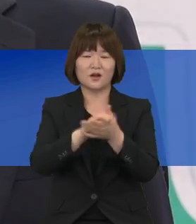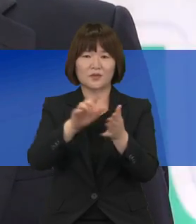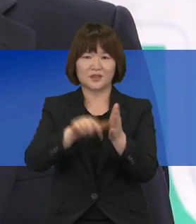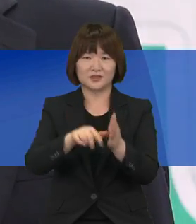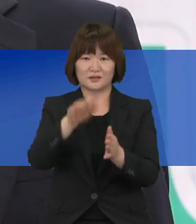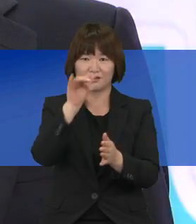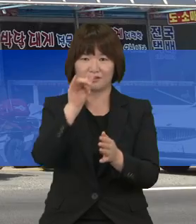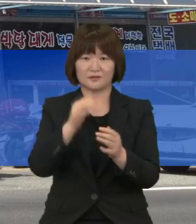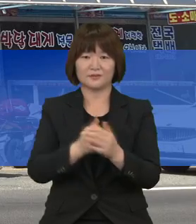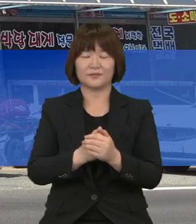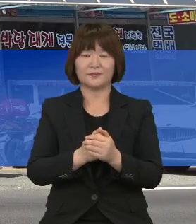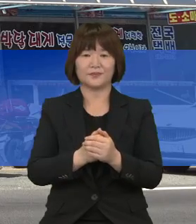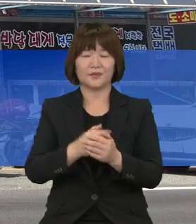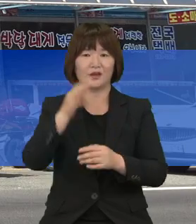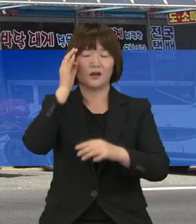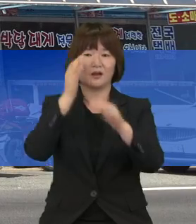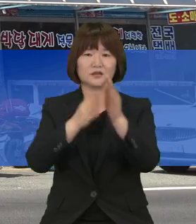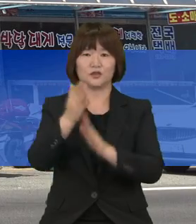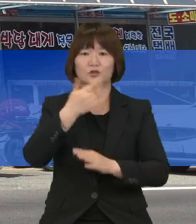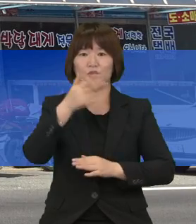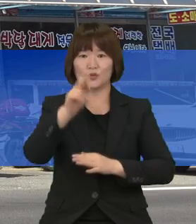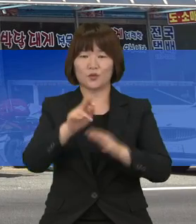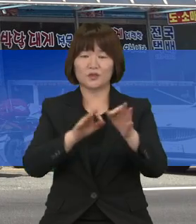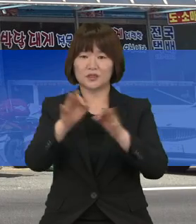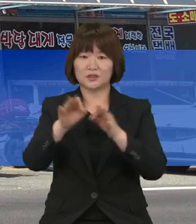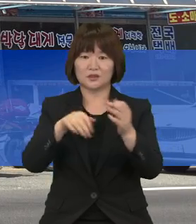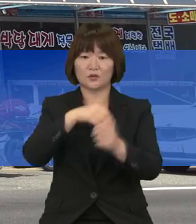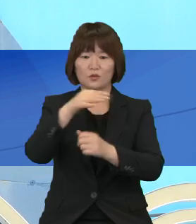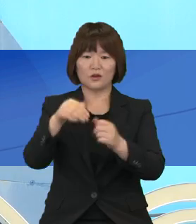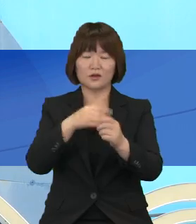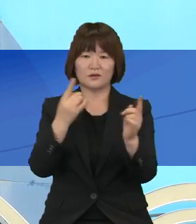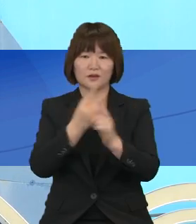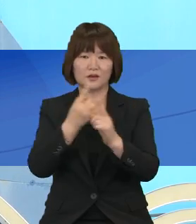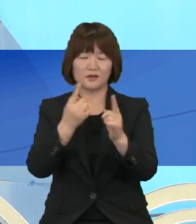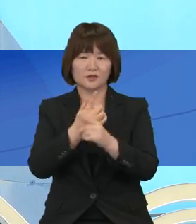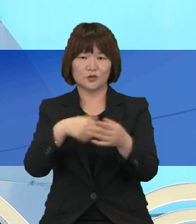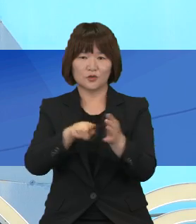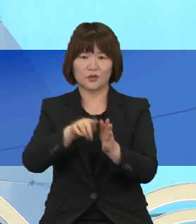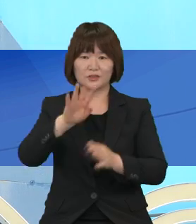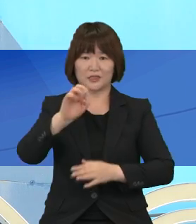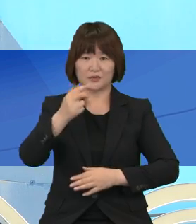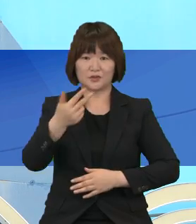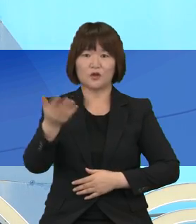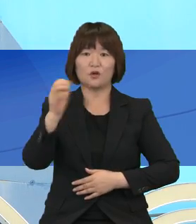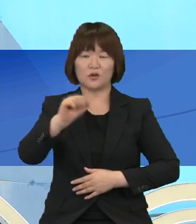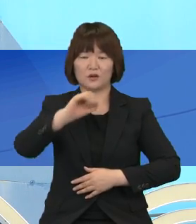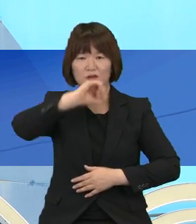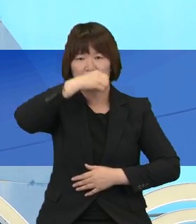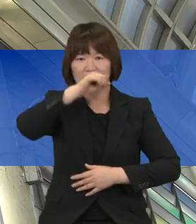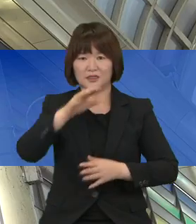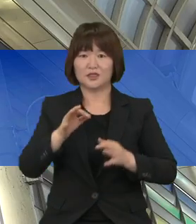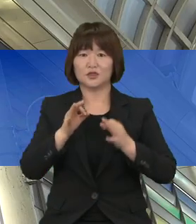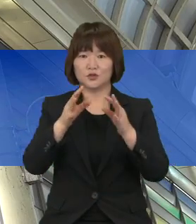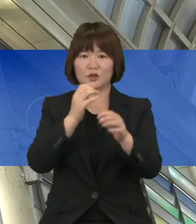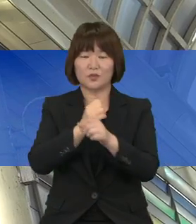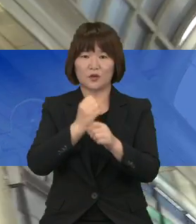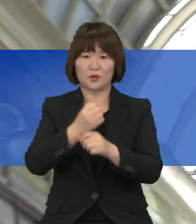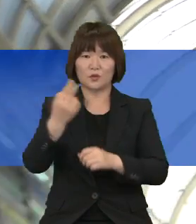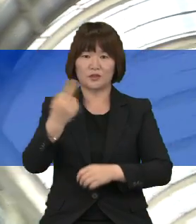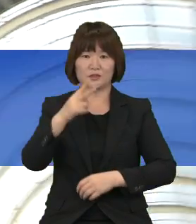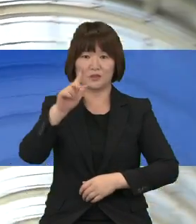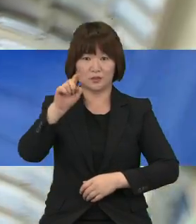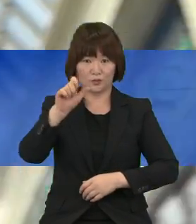진행됐습니다. 포항시는 구룡포시장 시설 환경 개선을 위해 총 47억 원의 예산을 투입하고